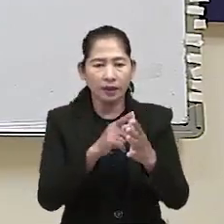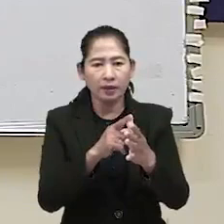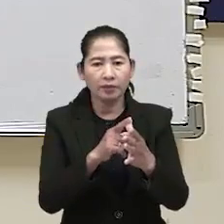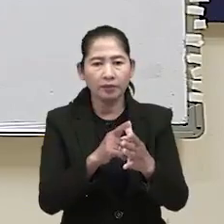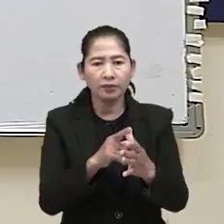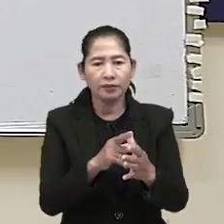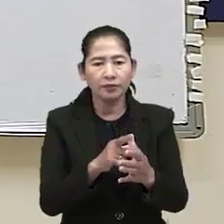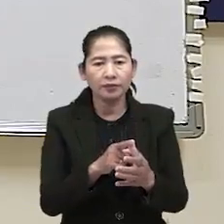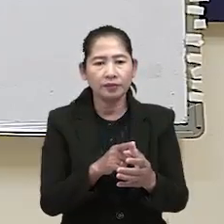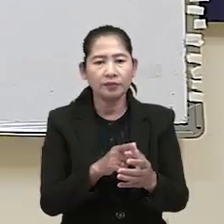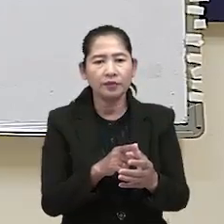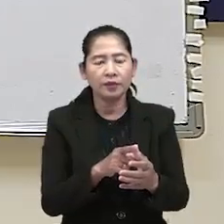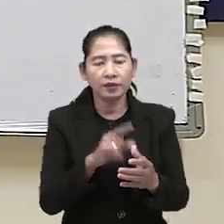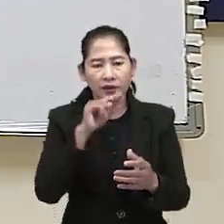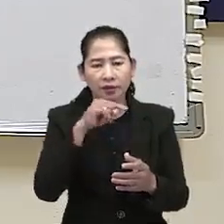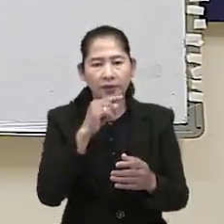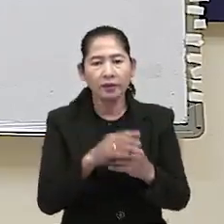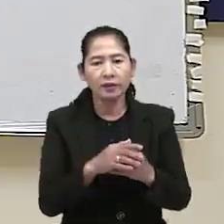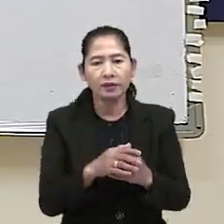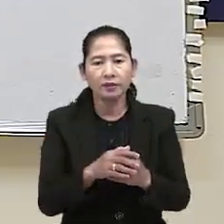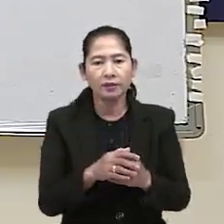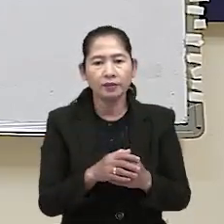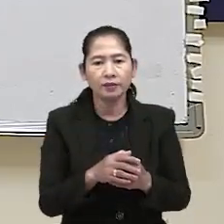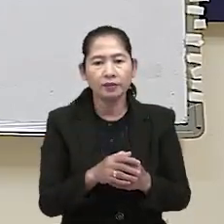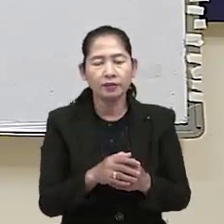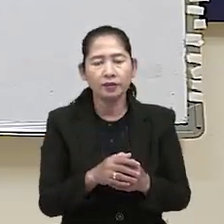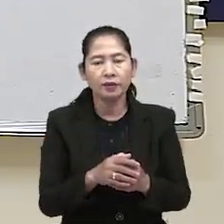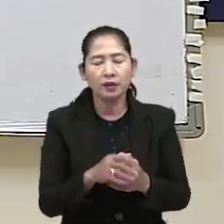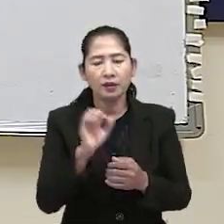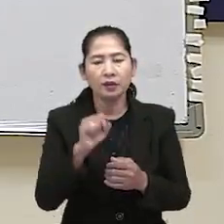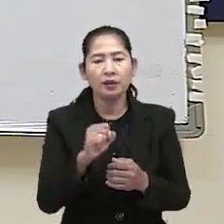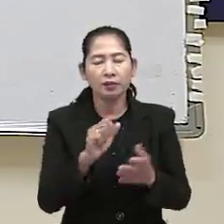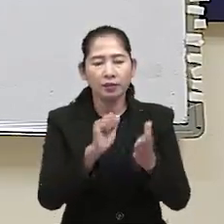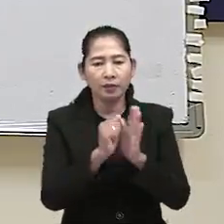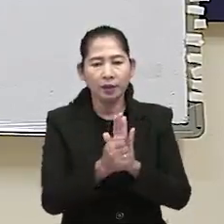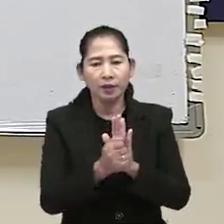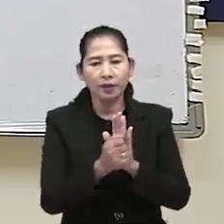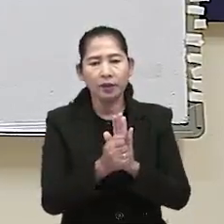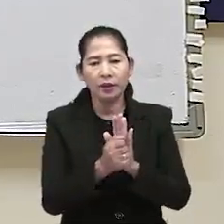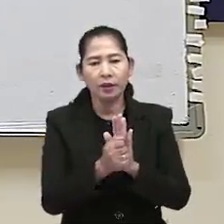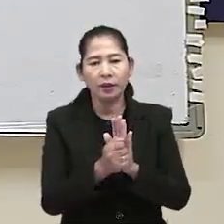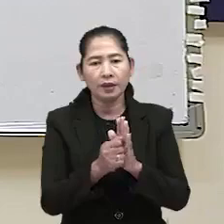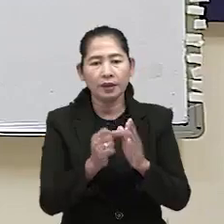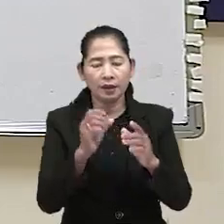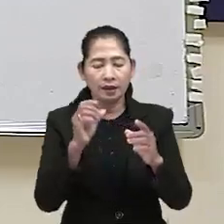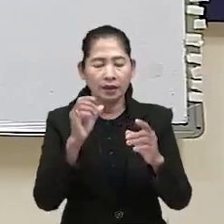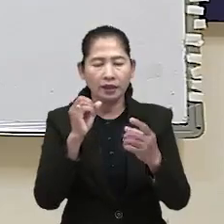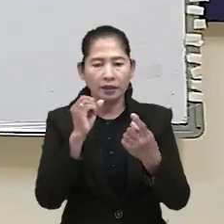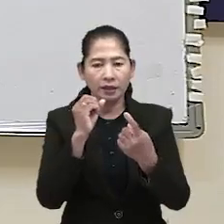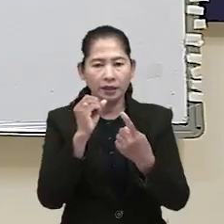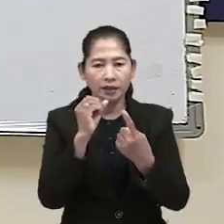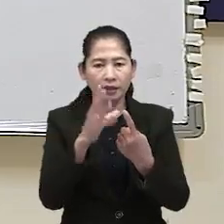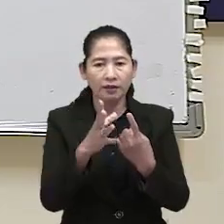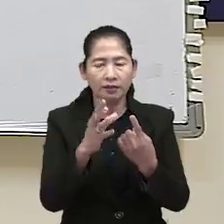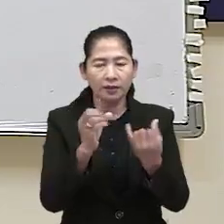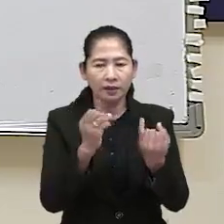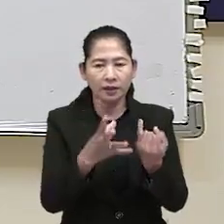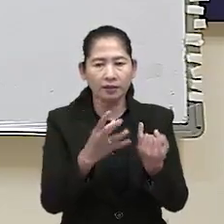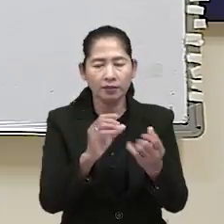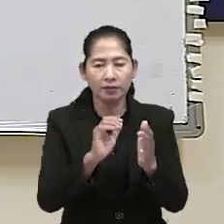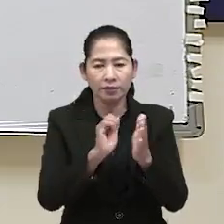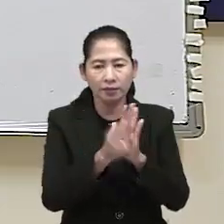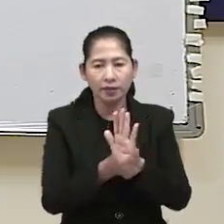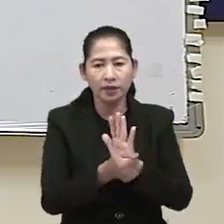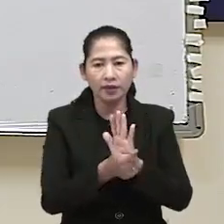នបានដឹងហើយនិយាយអំពីអីខ្លះកូនចាគឺអានិយាយអំពីពេលវេលានៃការចិញ្ចឹមណាកូនណាចាចឹងនេះគឺទាញចូលតែម្ដ